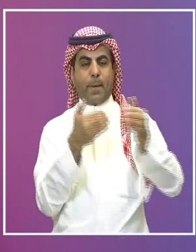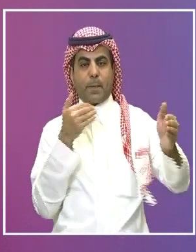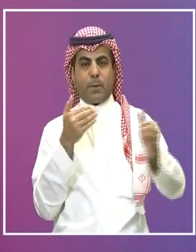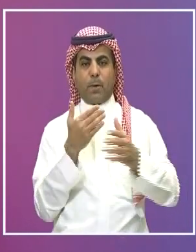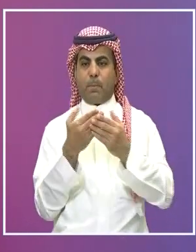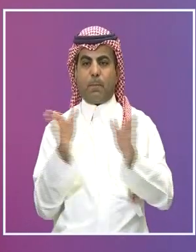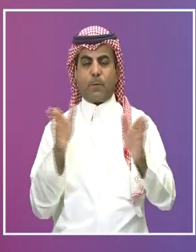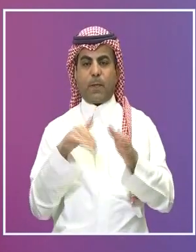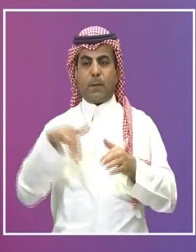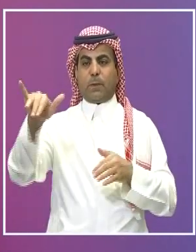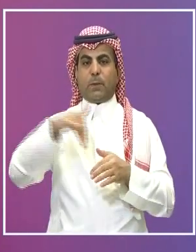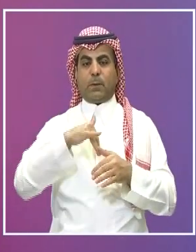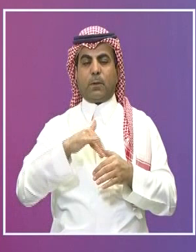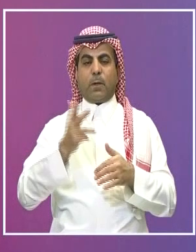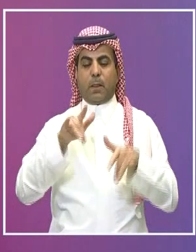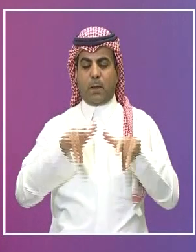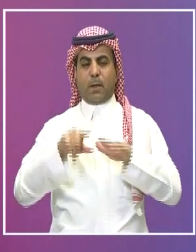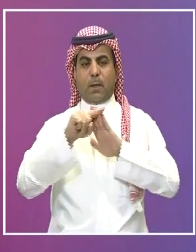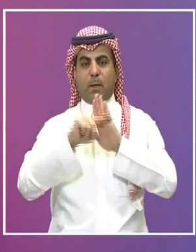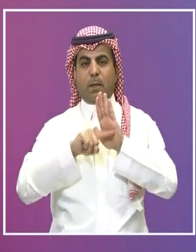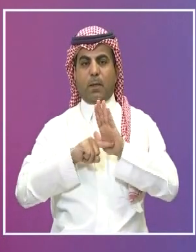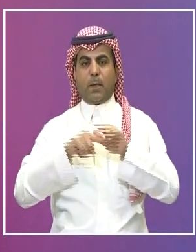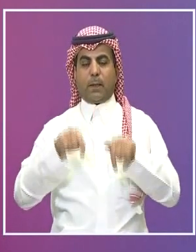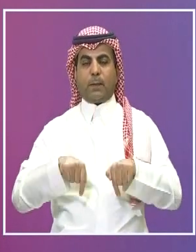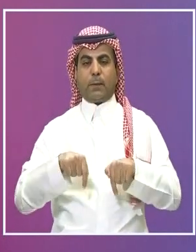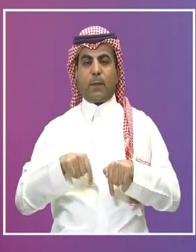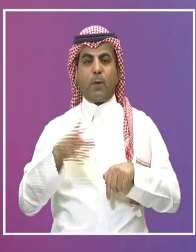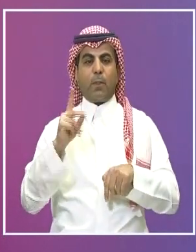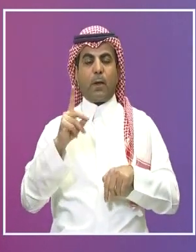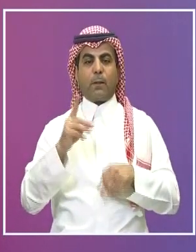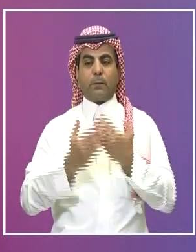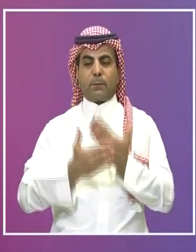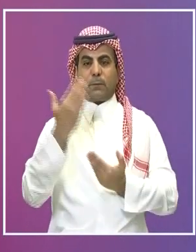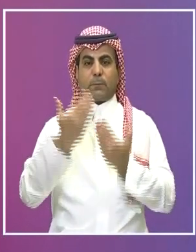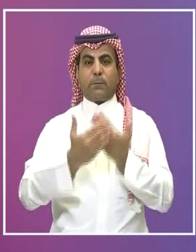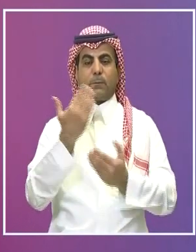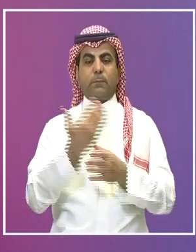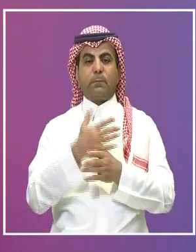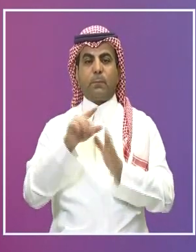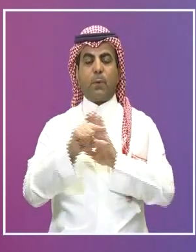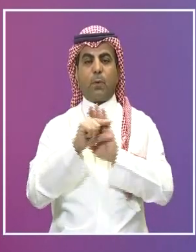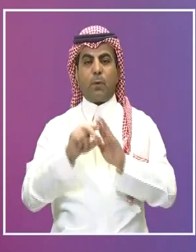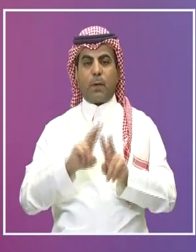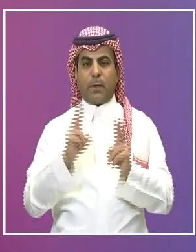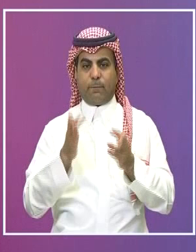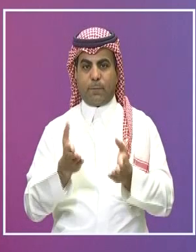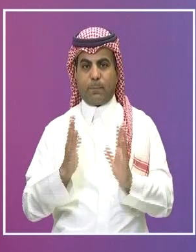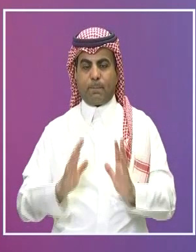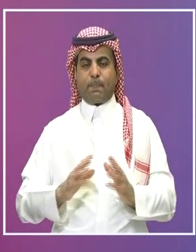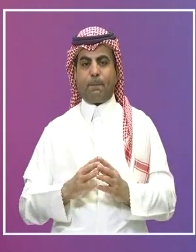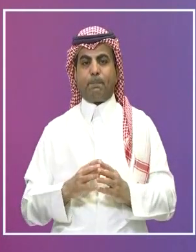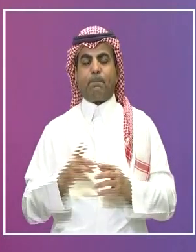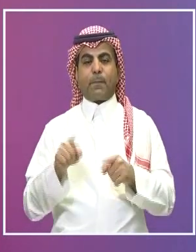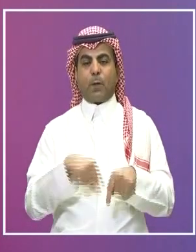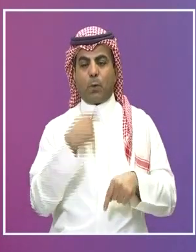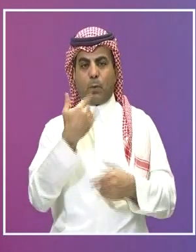عن الإجراءات الاحترازية والتدابير الوقائية؟ وهل هناك مستجدات حول ذلك؟ وشكرا. طبعا ما زال